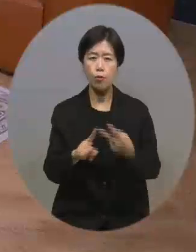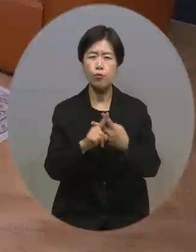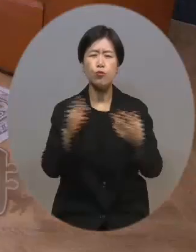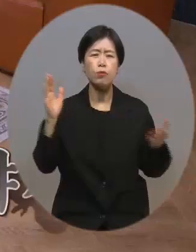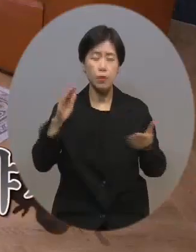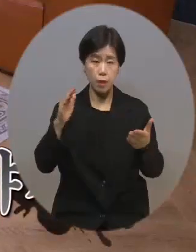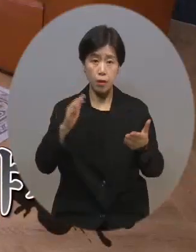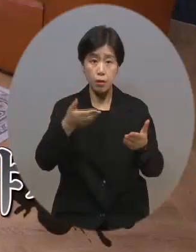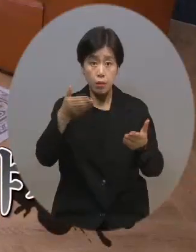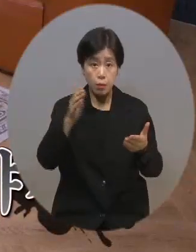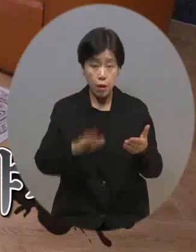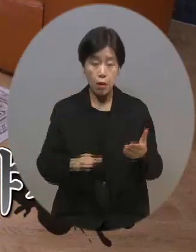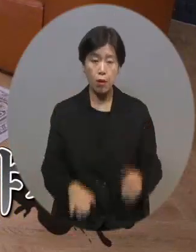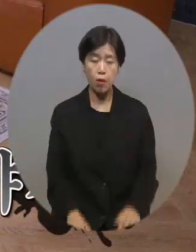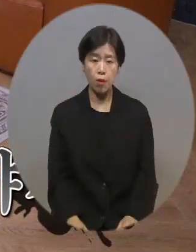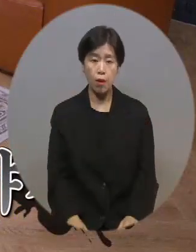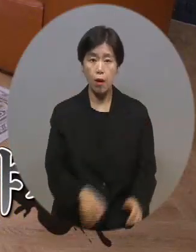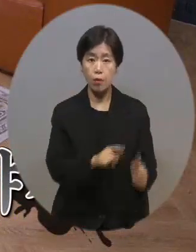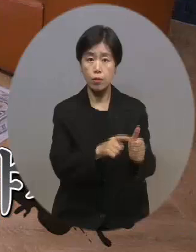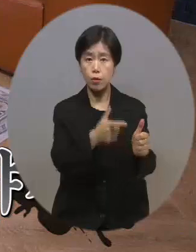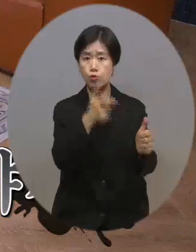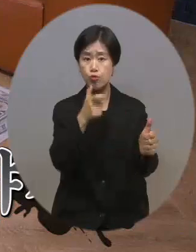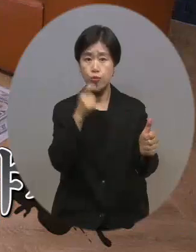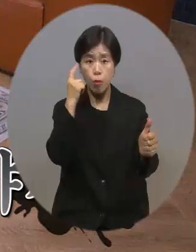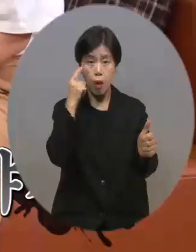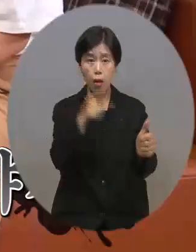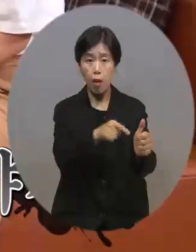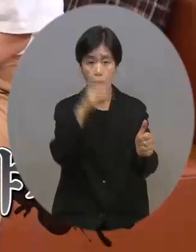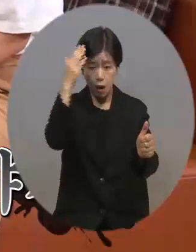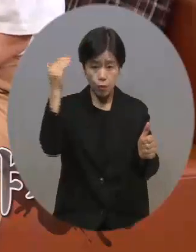드라마를 봤다는 이유로 총살을 시킨 거예요.